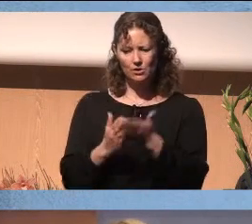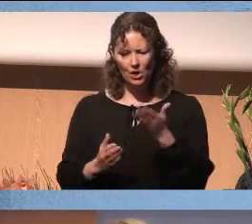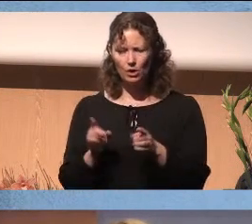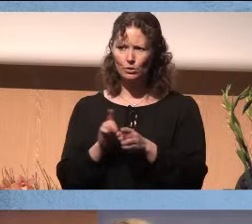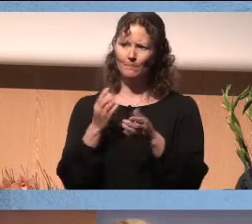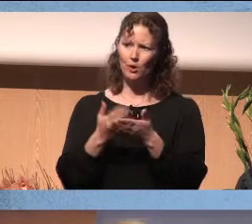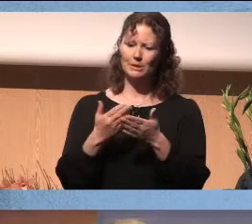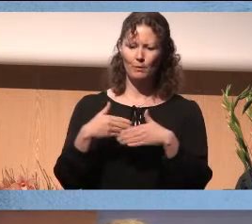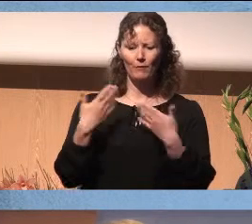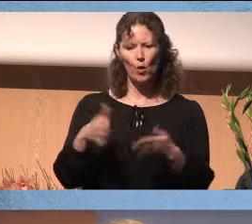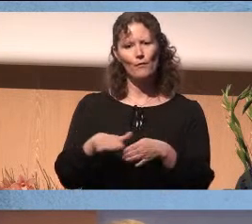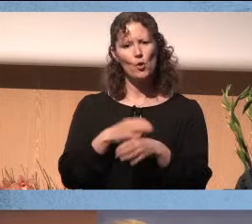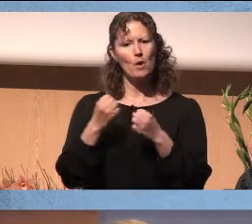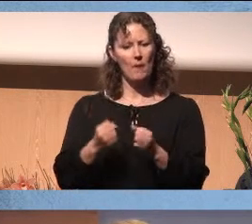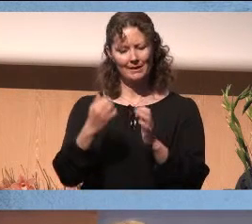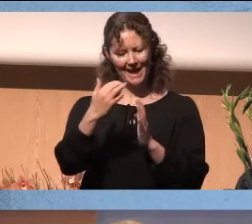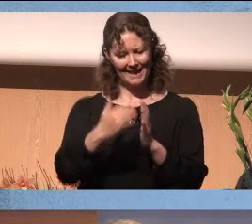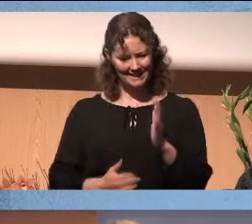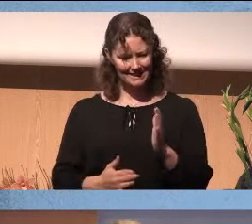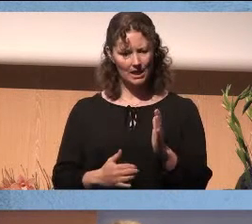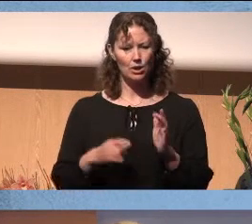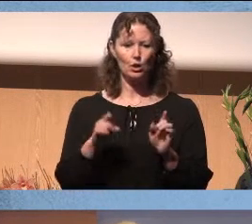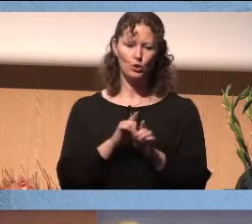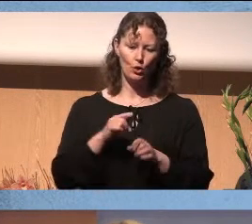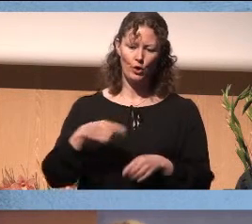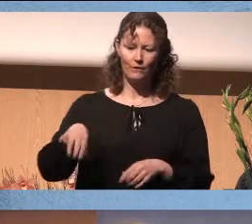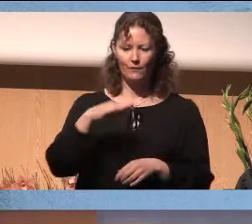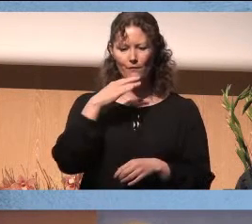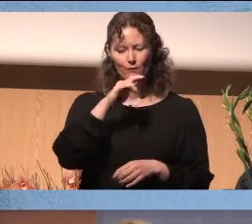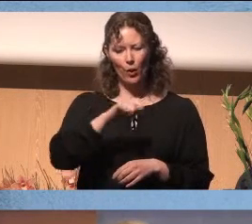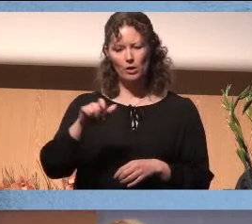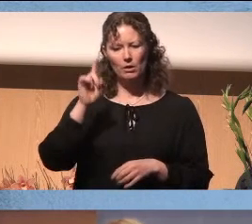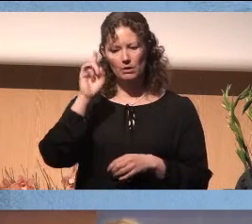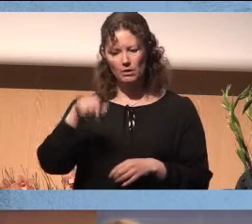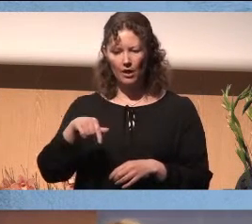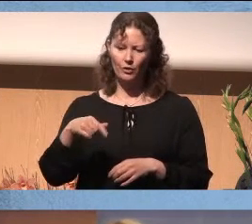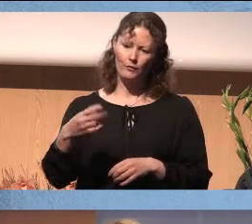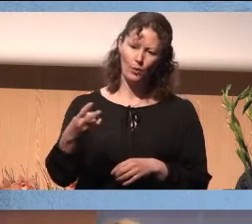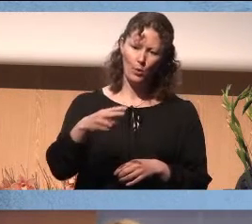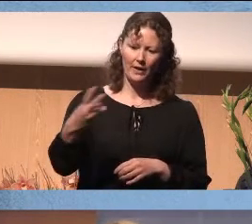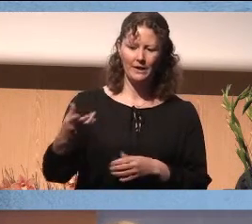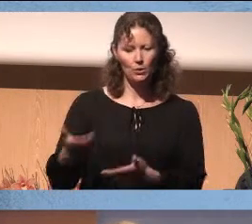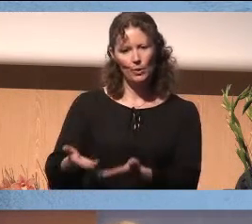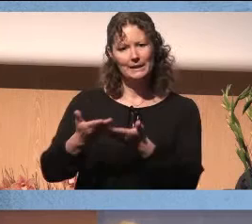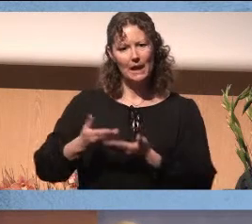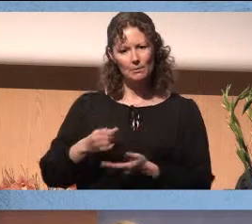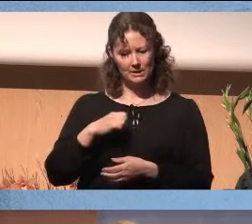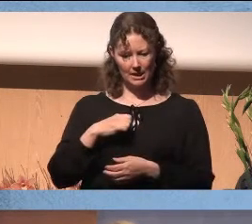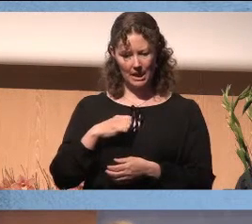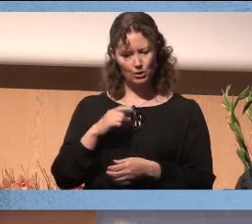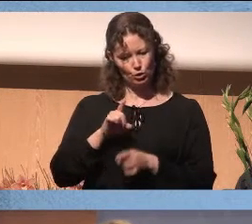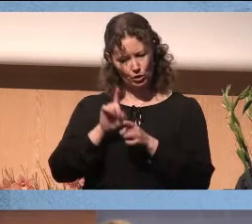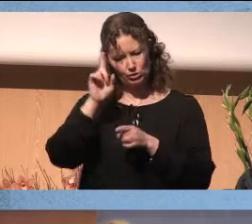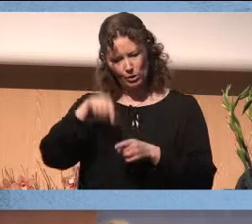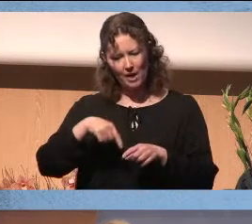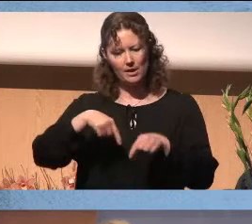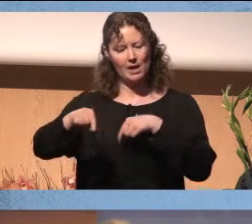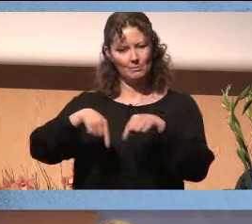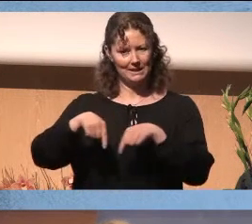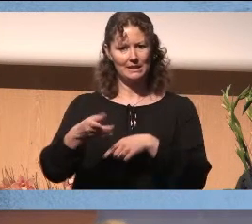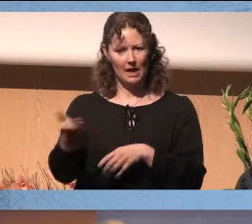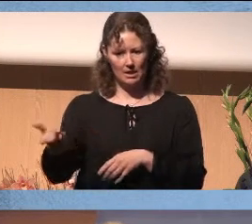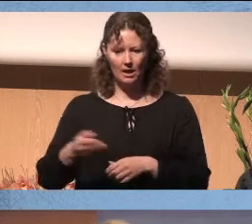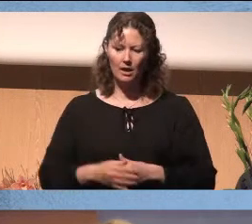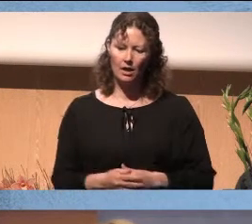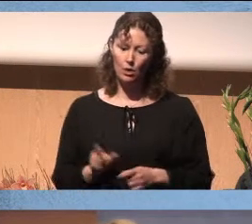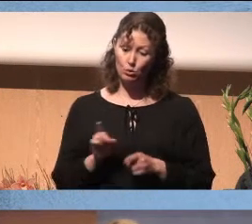et fullmaktsregister, slik at folk kan få noen til å hjelpe seg til å administrere.